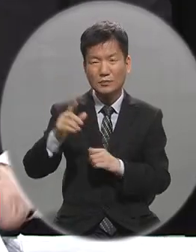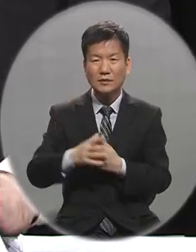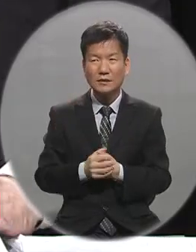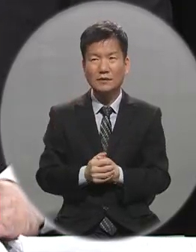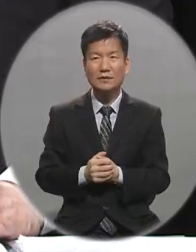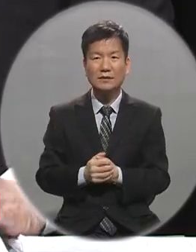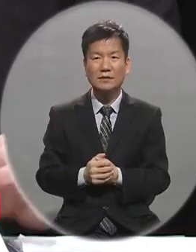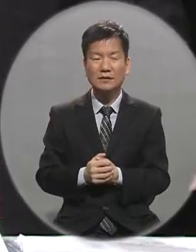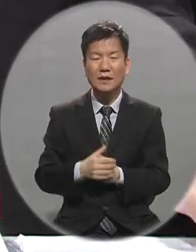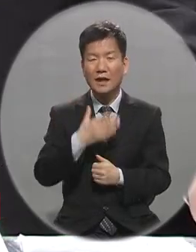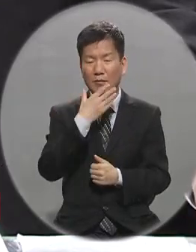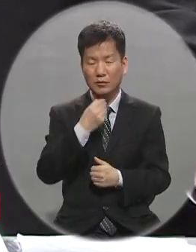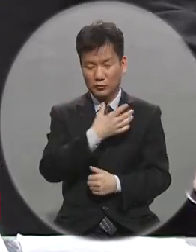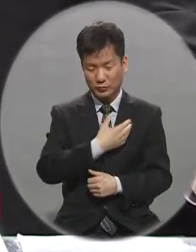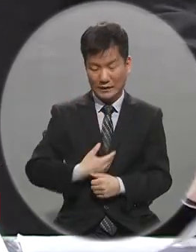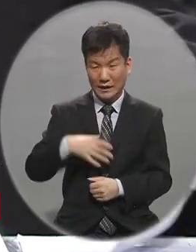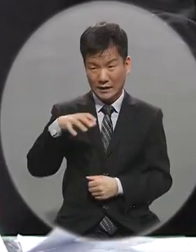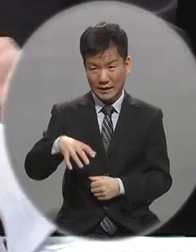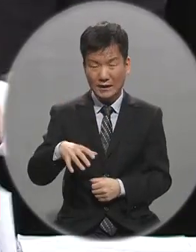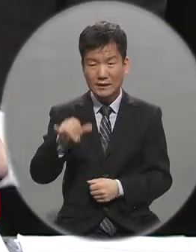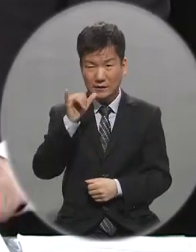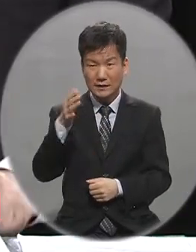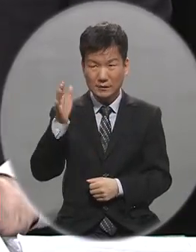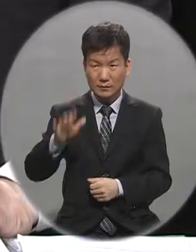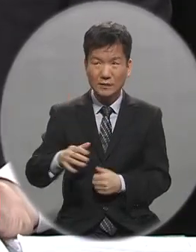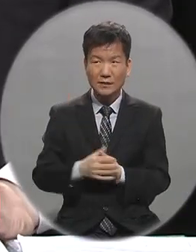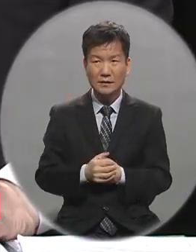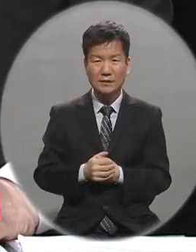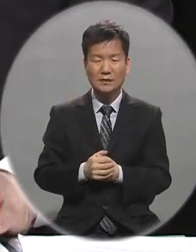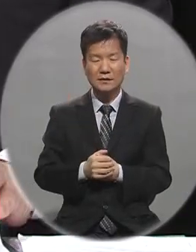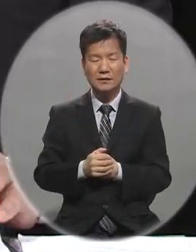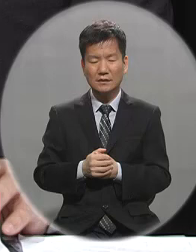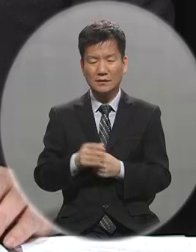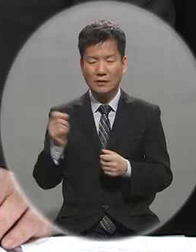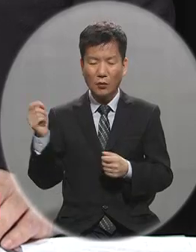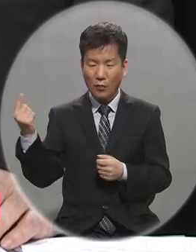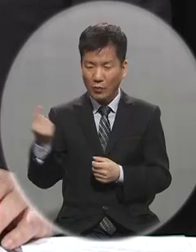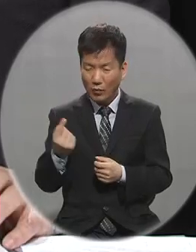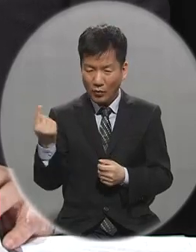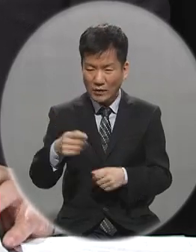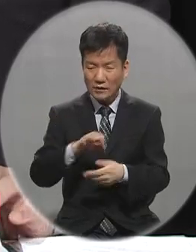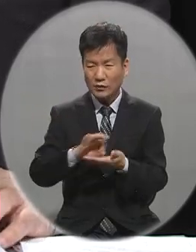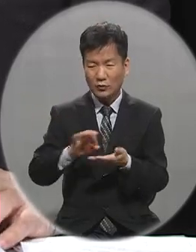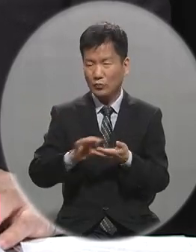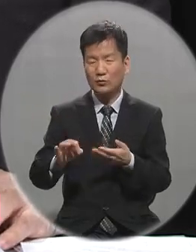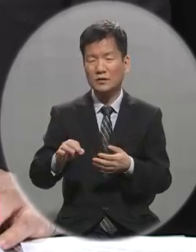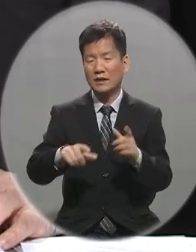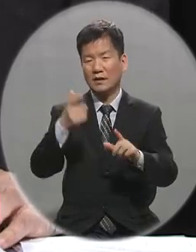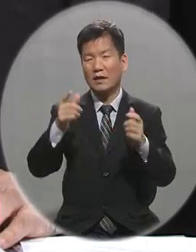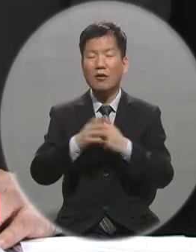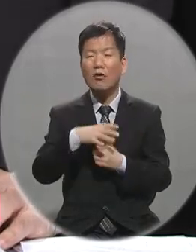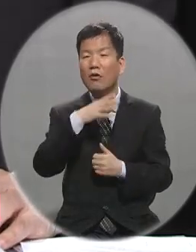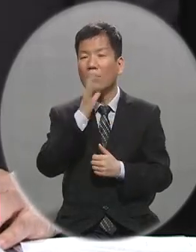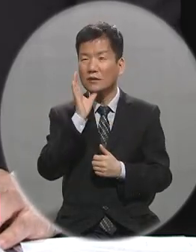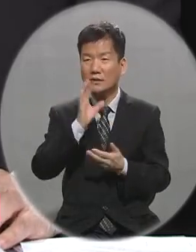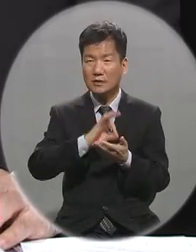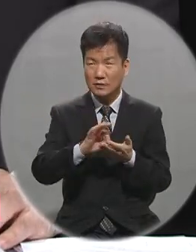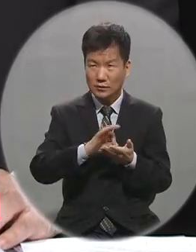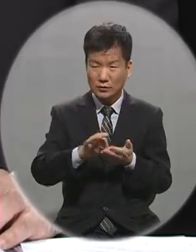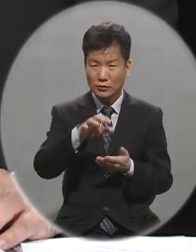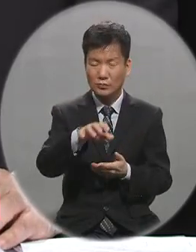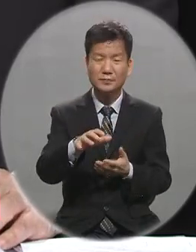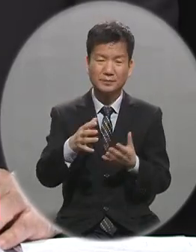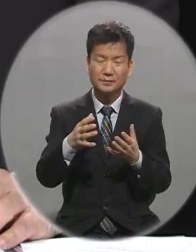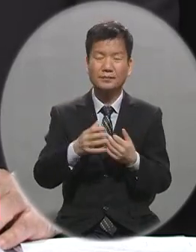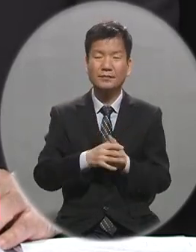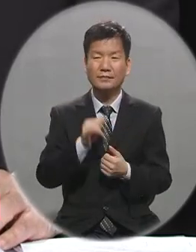사실은 행정복지센터에서 진행되고 있지만은 여기에도 접근성이 서로 다 다릅니다. 주로 어르신들이 이용할 수 있는